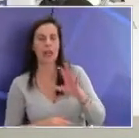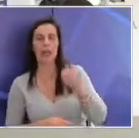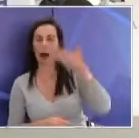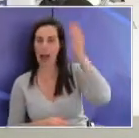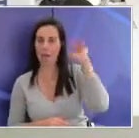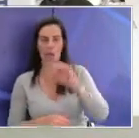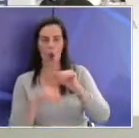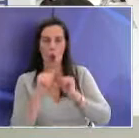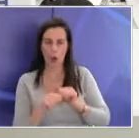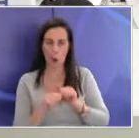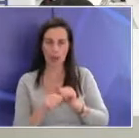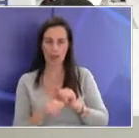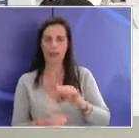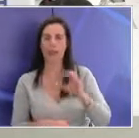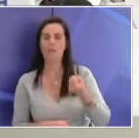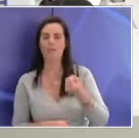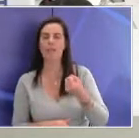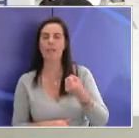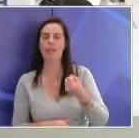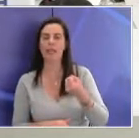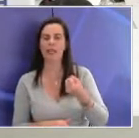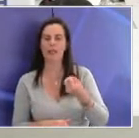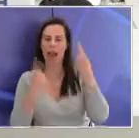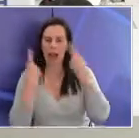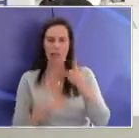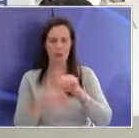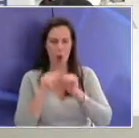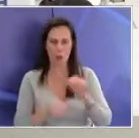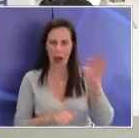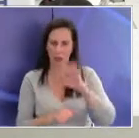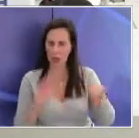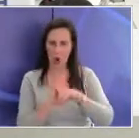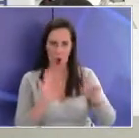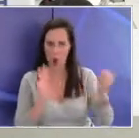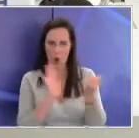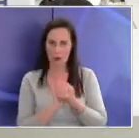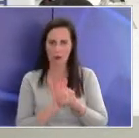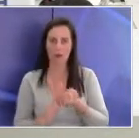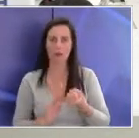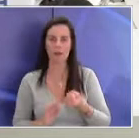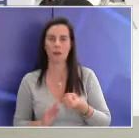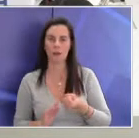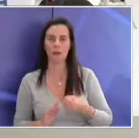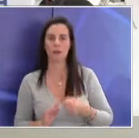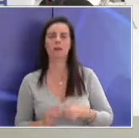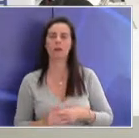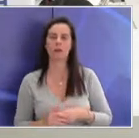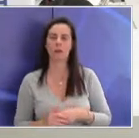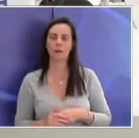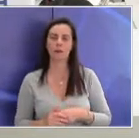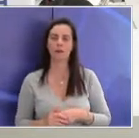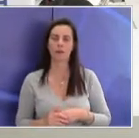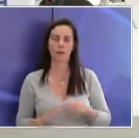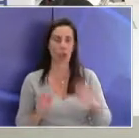יאיר לא תומך, כן. ואם יש עתיד תומכים, אבל החרדים לא תומכים, עדיין החוק לא עובר. אם ישראל ביתנו תואר. סליחה, כן. ישראל ביתנו,